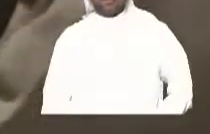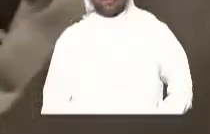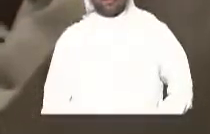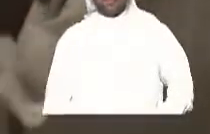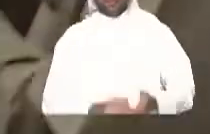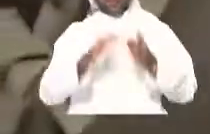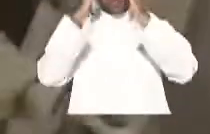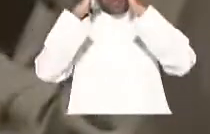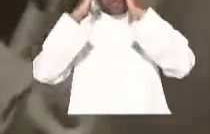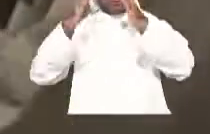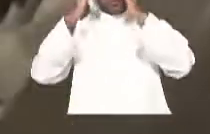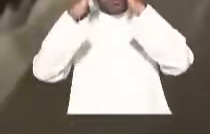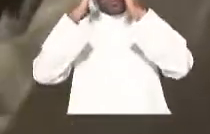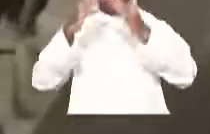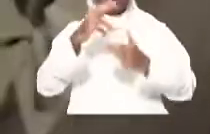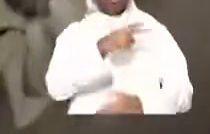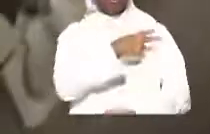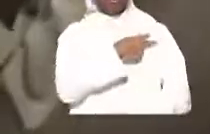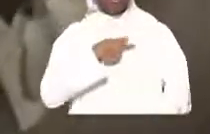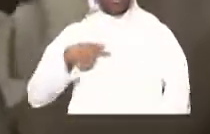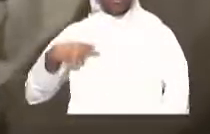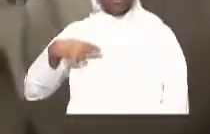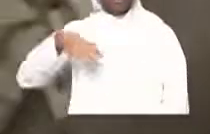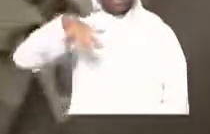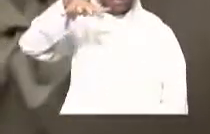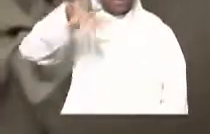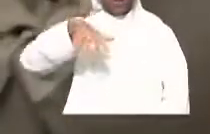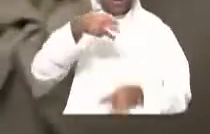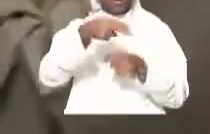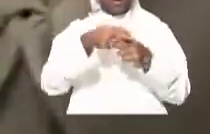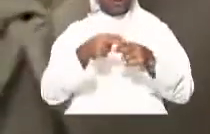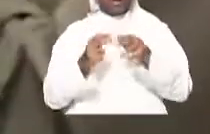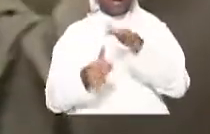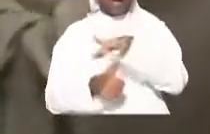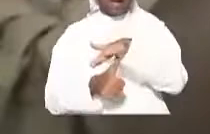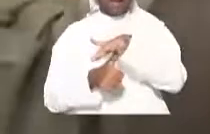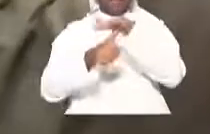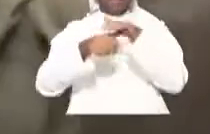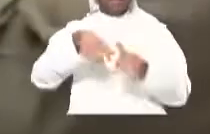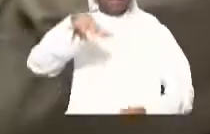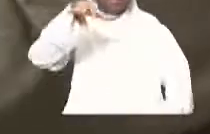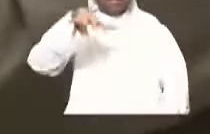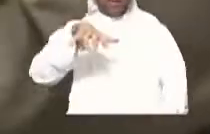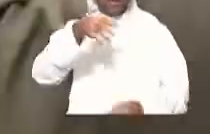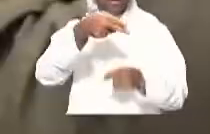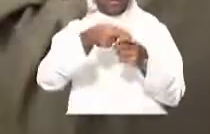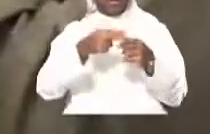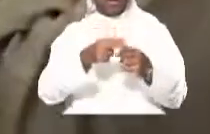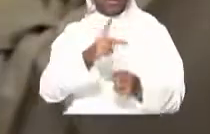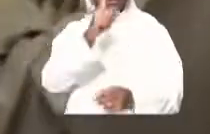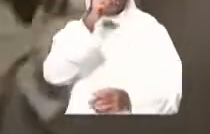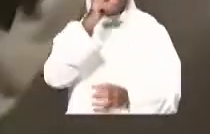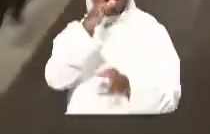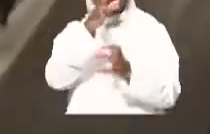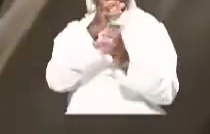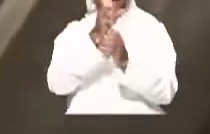حكومة الكويت أميرا وشعبا بما قدموه للشعب اليمني في جميع القطاعات، وخاصة في هذا